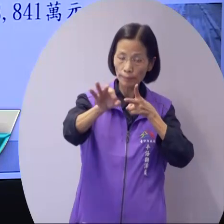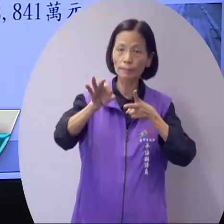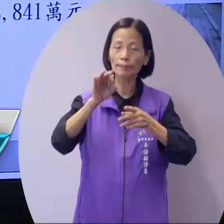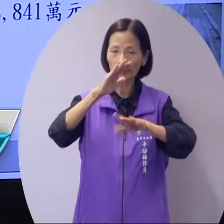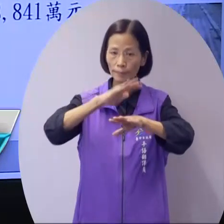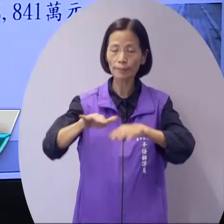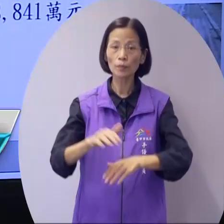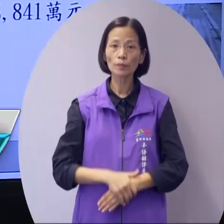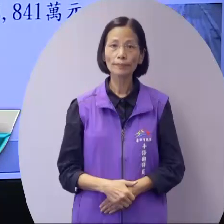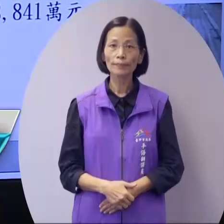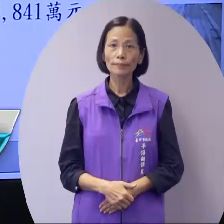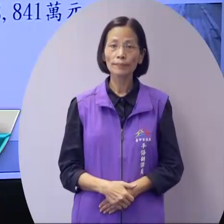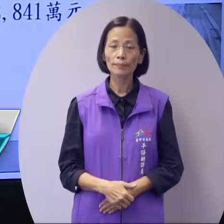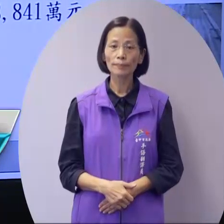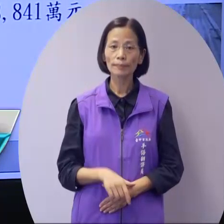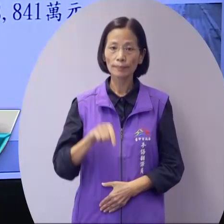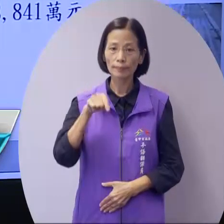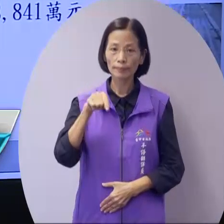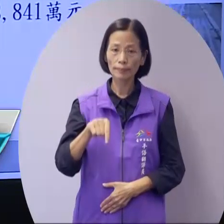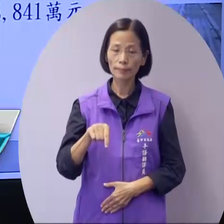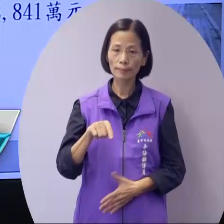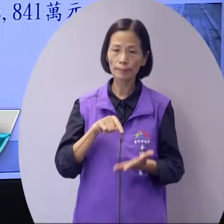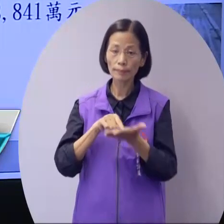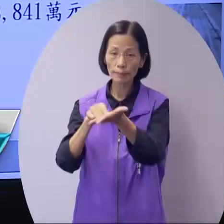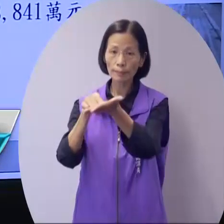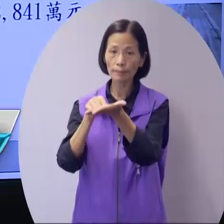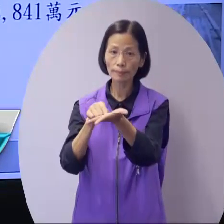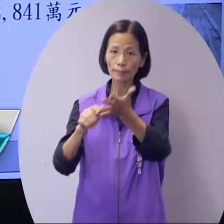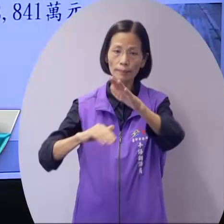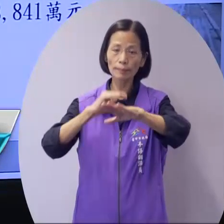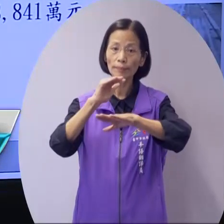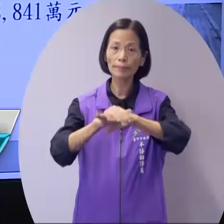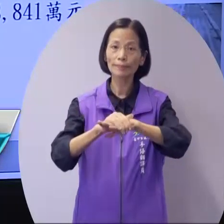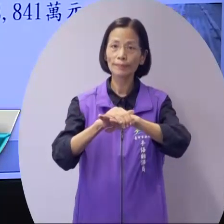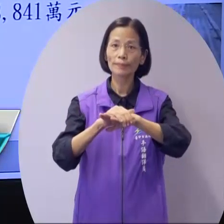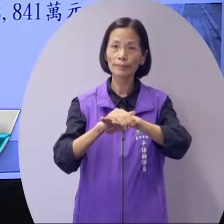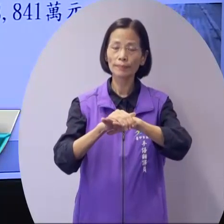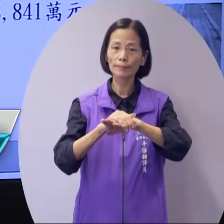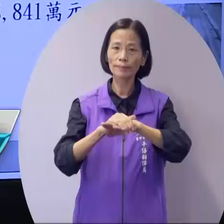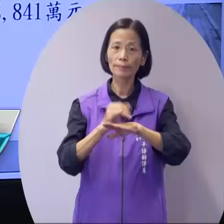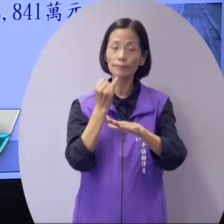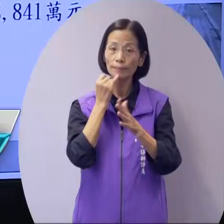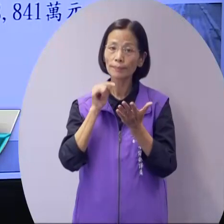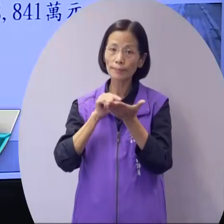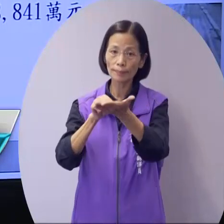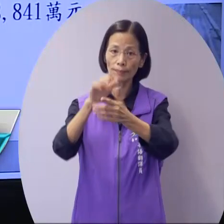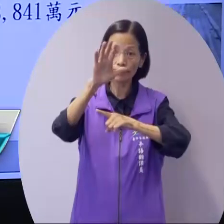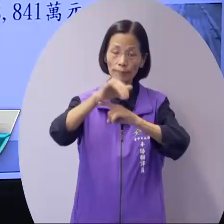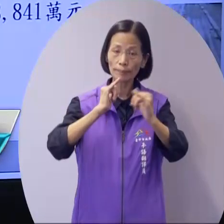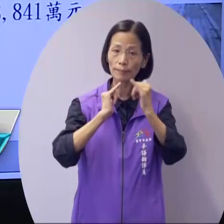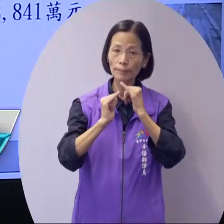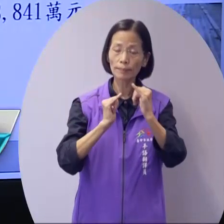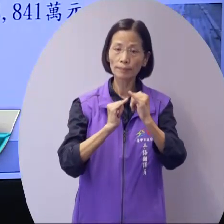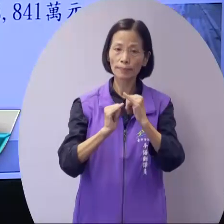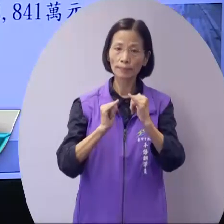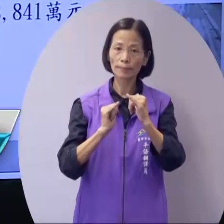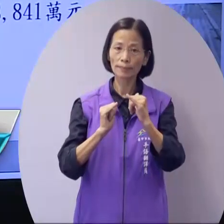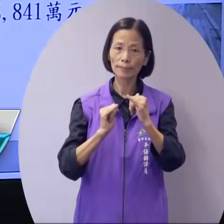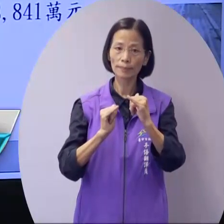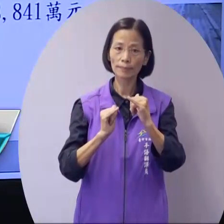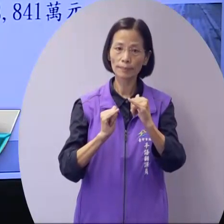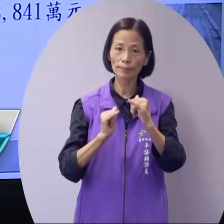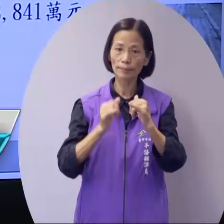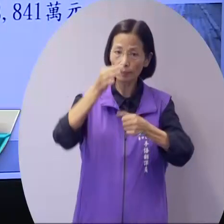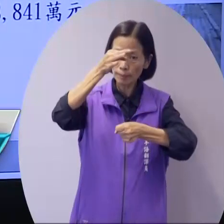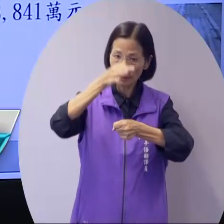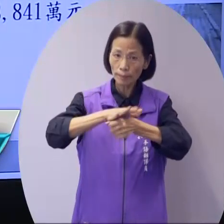那目前的办理情形，有合格的那个可以申请农民现